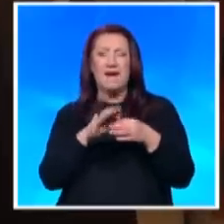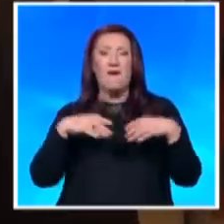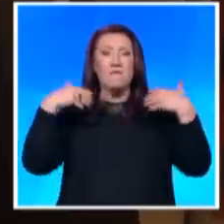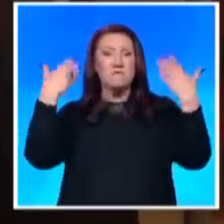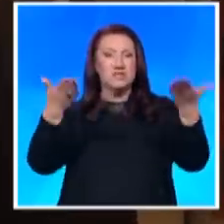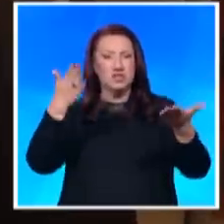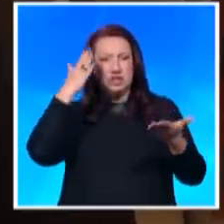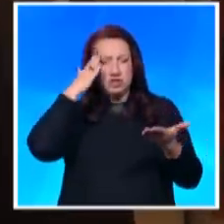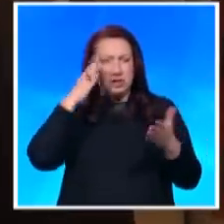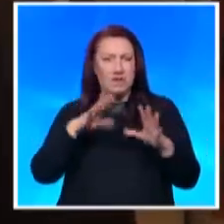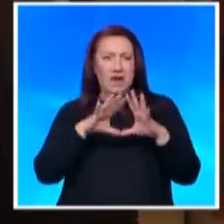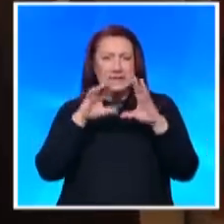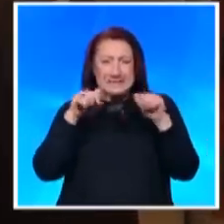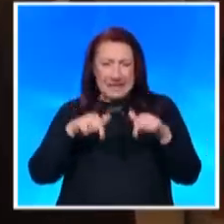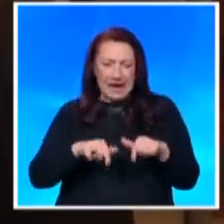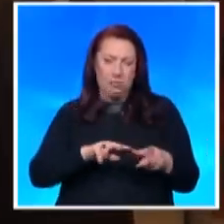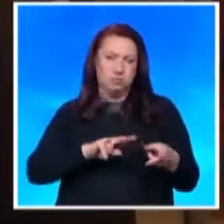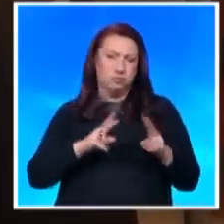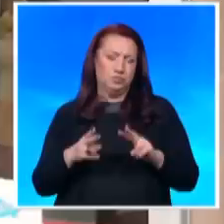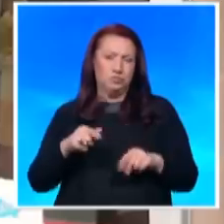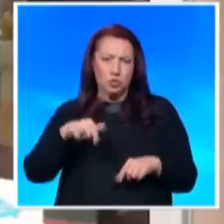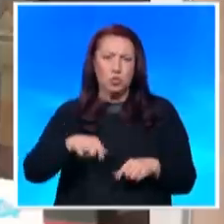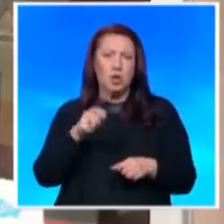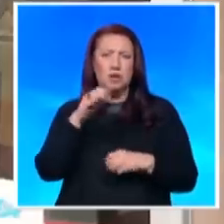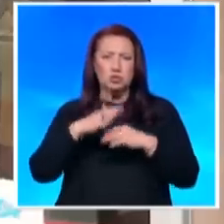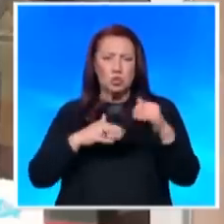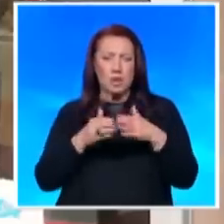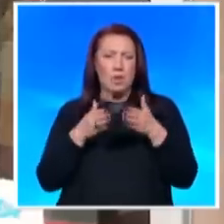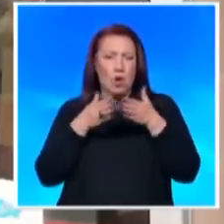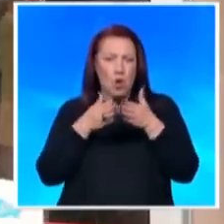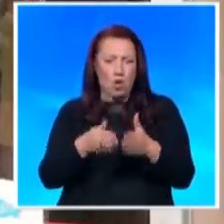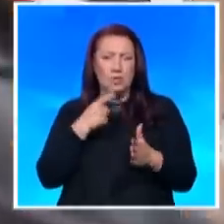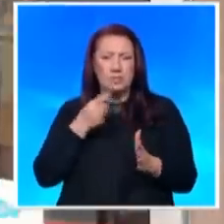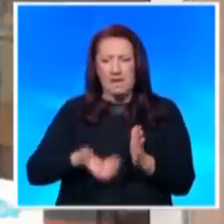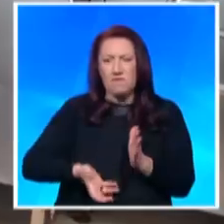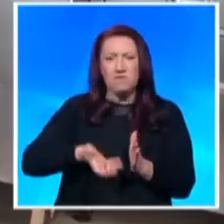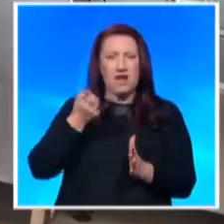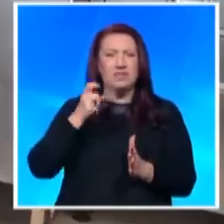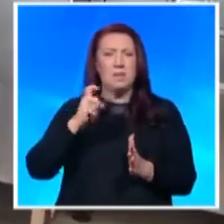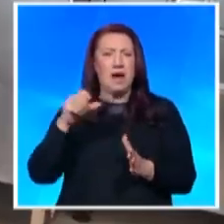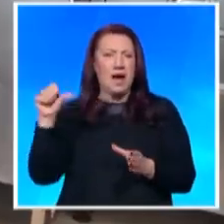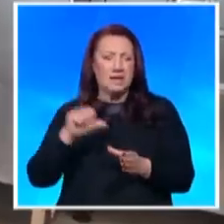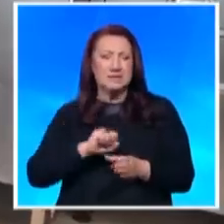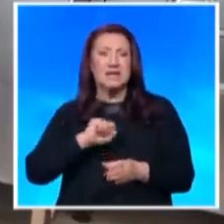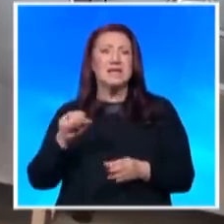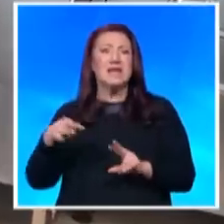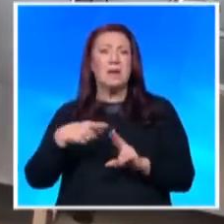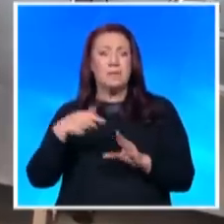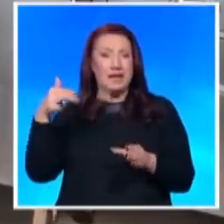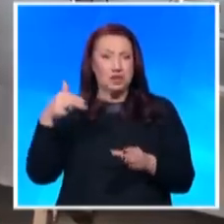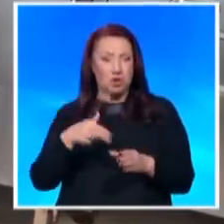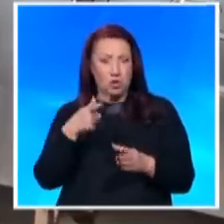Правим кораби, добиваме природен газ, добиваме петрол. От 30 години управлява собствен бизнес. Признава,